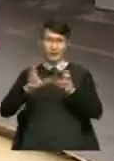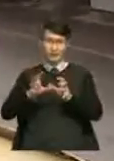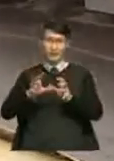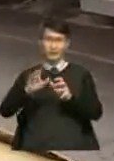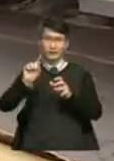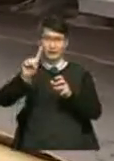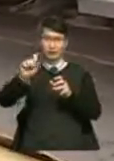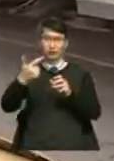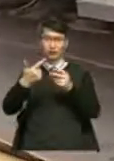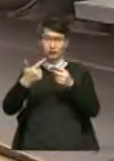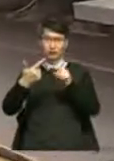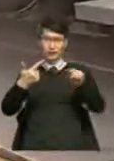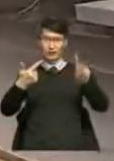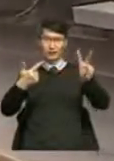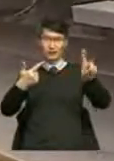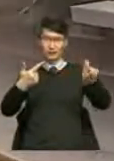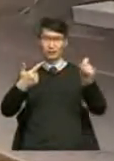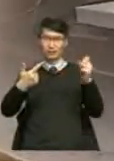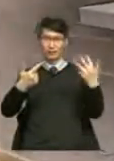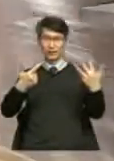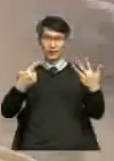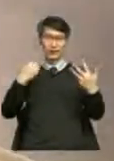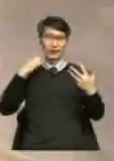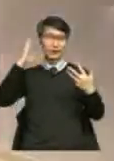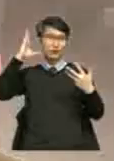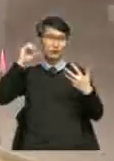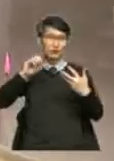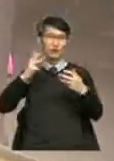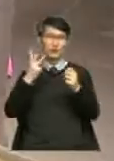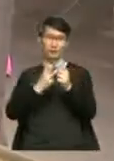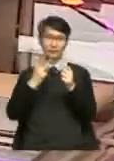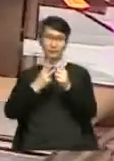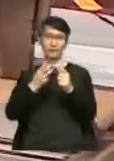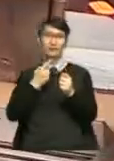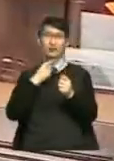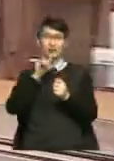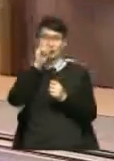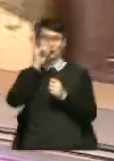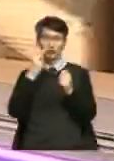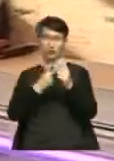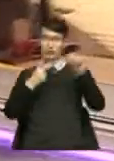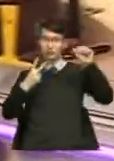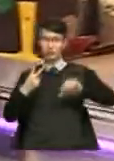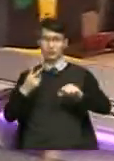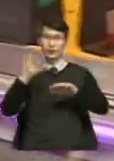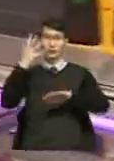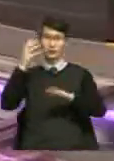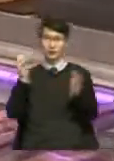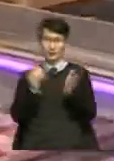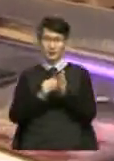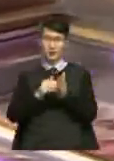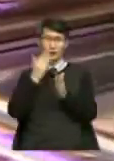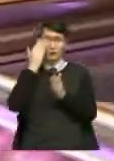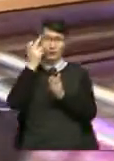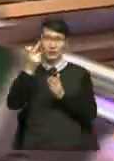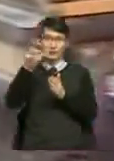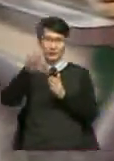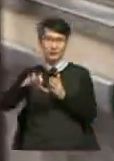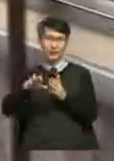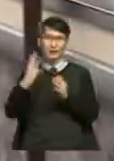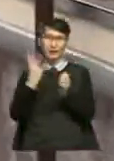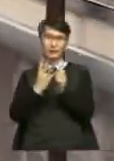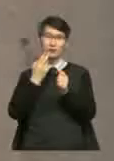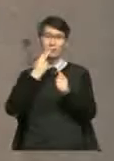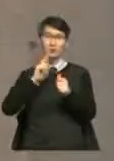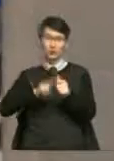지난 16대부터 18대까지 영등포구을에서 내리 3선 의원을 지내고 두 번의 낙마를 한 뒤 용산 선거구에서